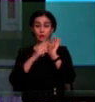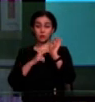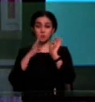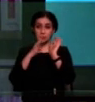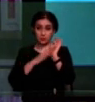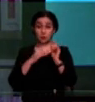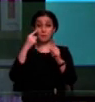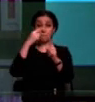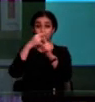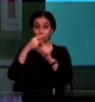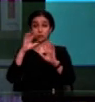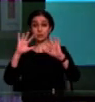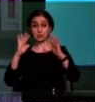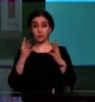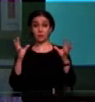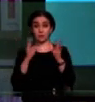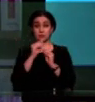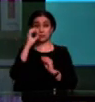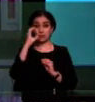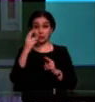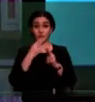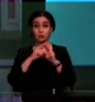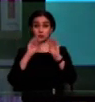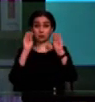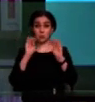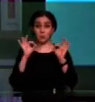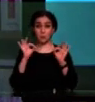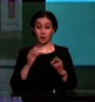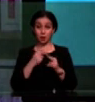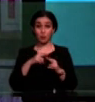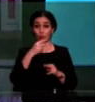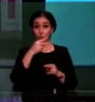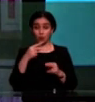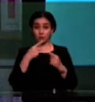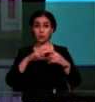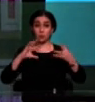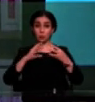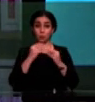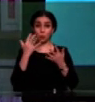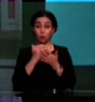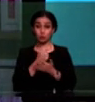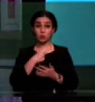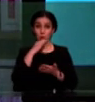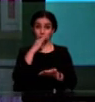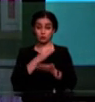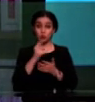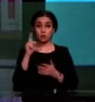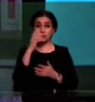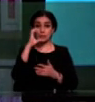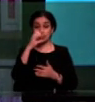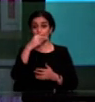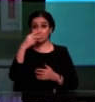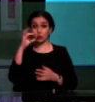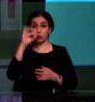0,89 плюс вероятность события С. Применяя правило решения уравнений, мы получаем ответ, что вероятность события С равна